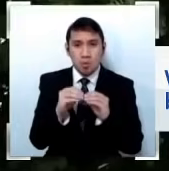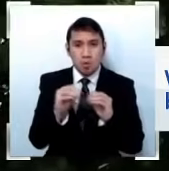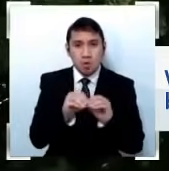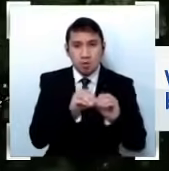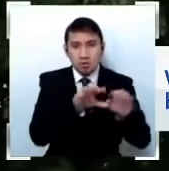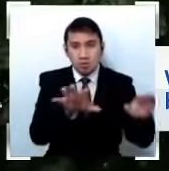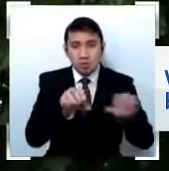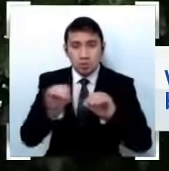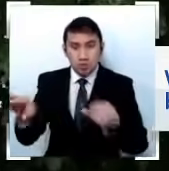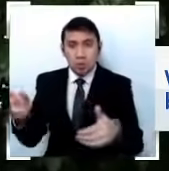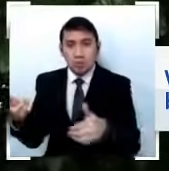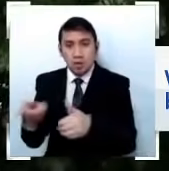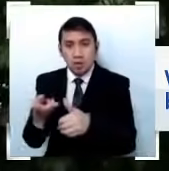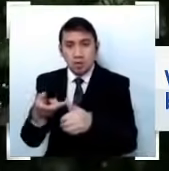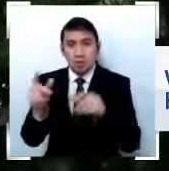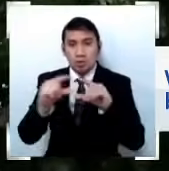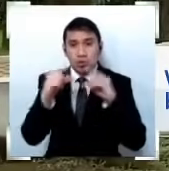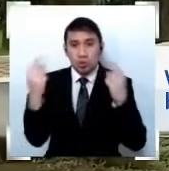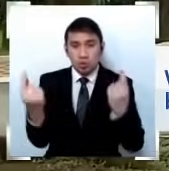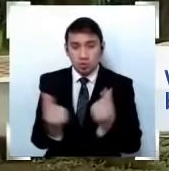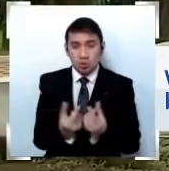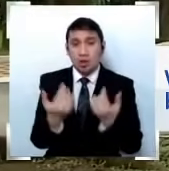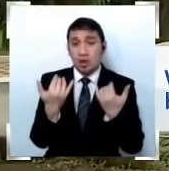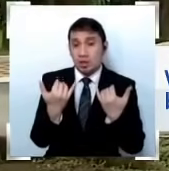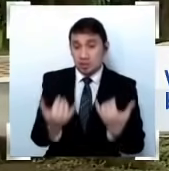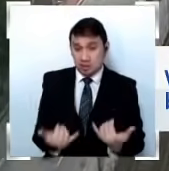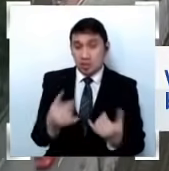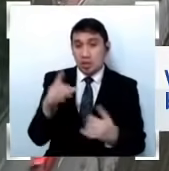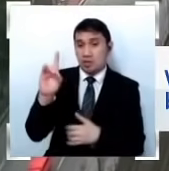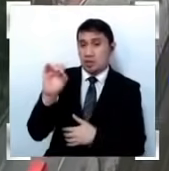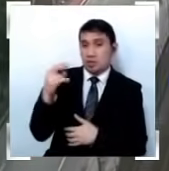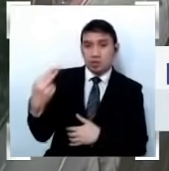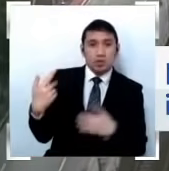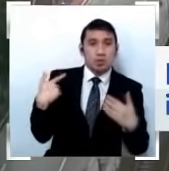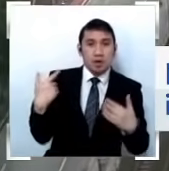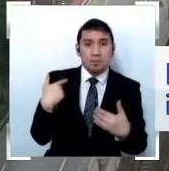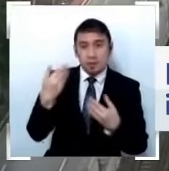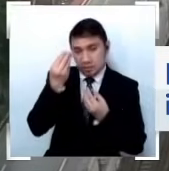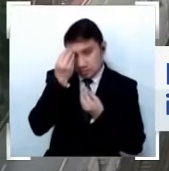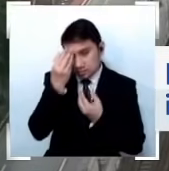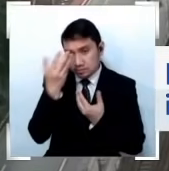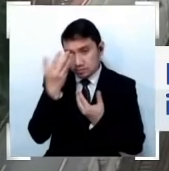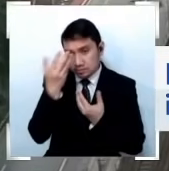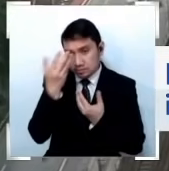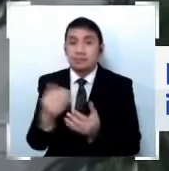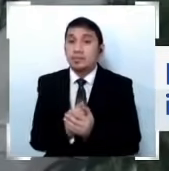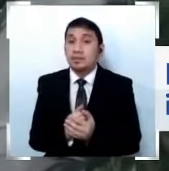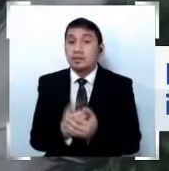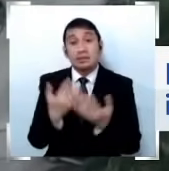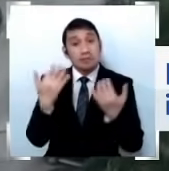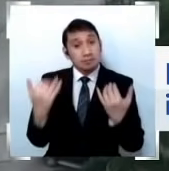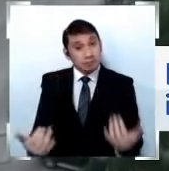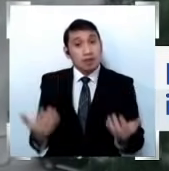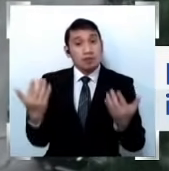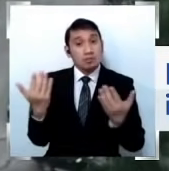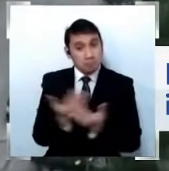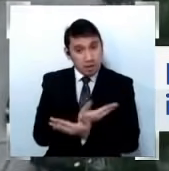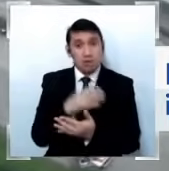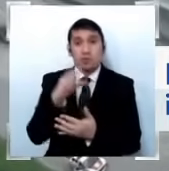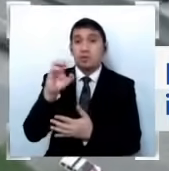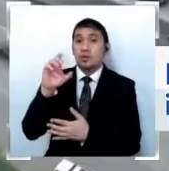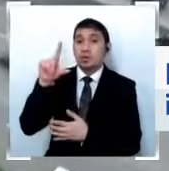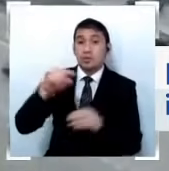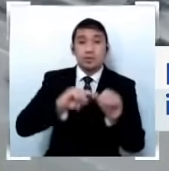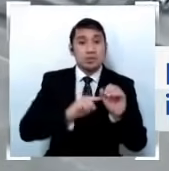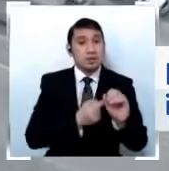groups. Wala pang pahayag kaugnay nito ang DOH at Malacanang. Sa gitna ng panibagong round ng ECQ sa Metro Manila sa Agosto, hiniling